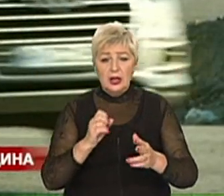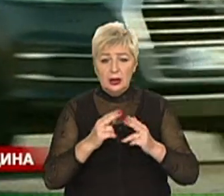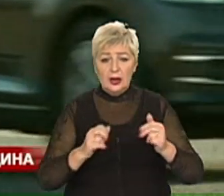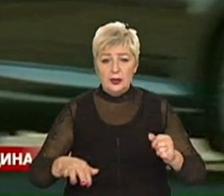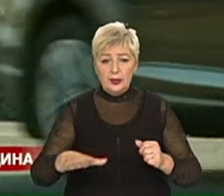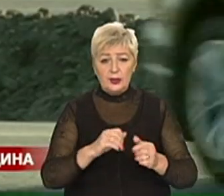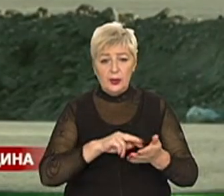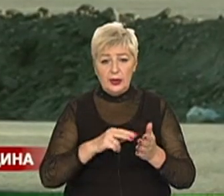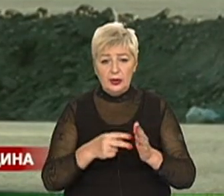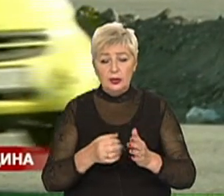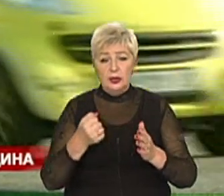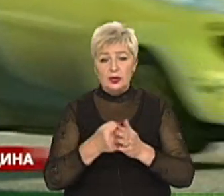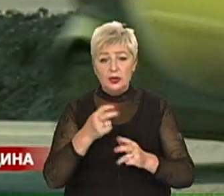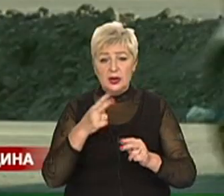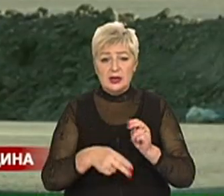Дніпропетровщині планують до кінця